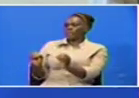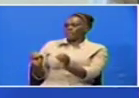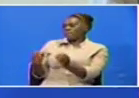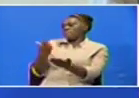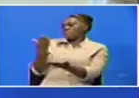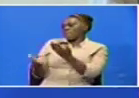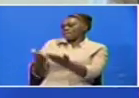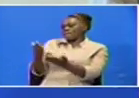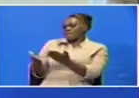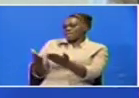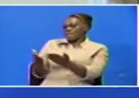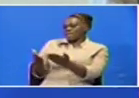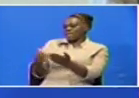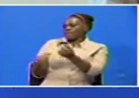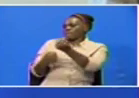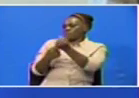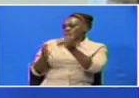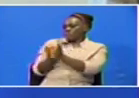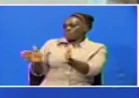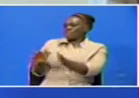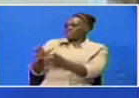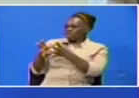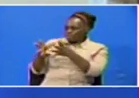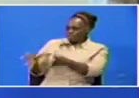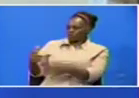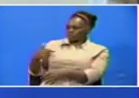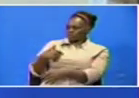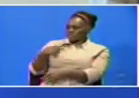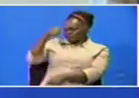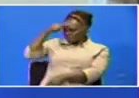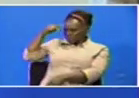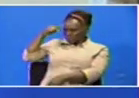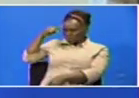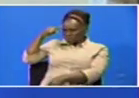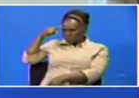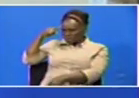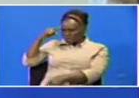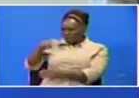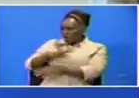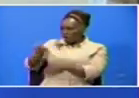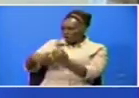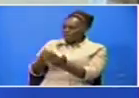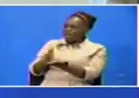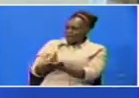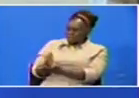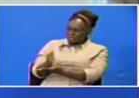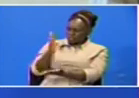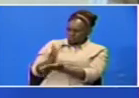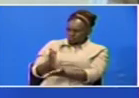labda nikifusiwa na wananchi kwa mapenzi yao. Kwa sababu always mimi nasimama kwenye haki. Huo ni